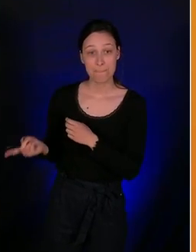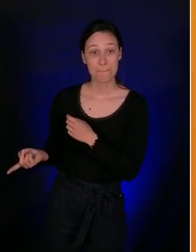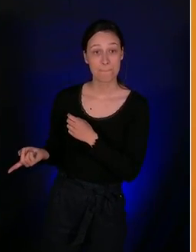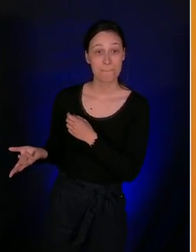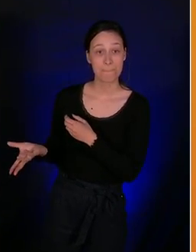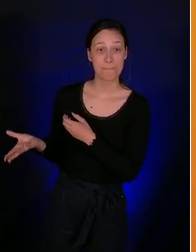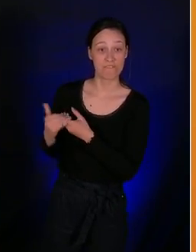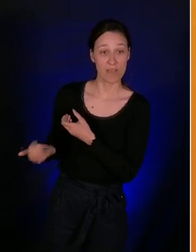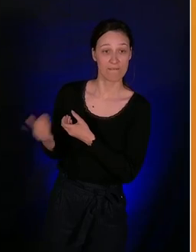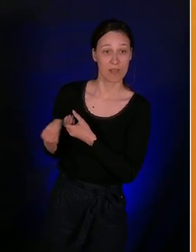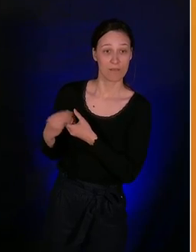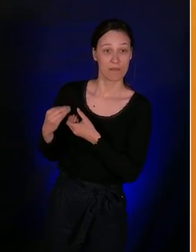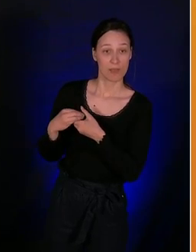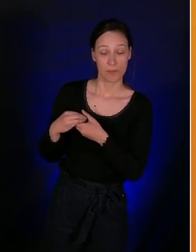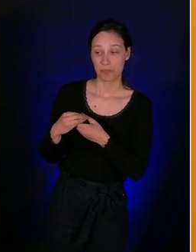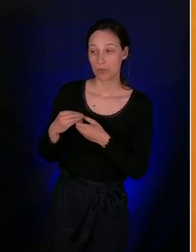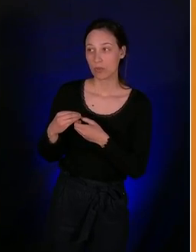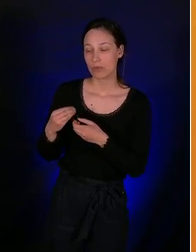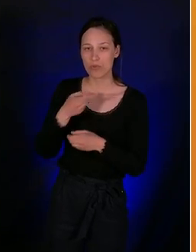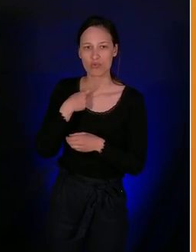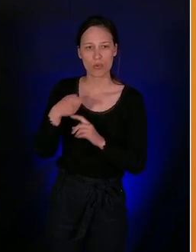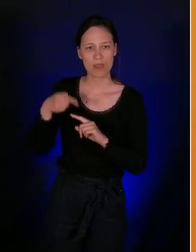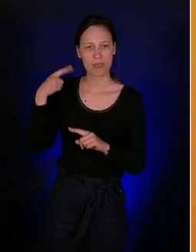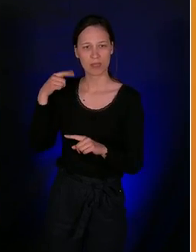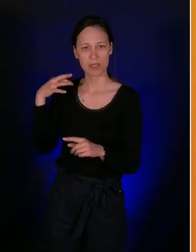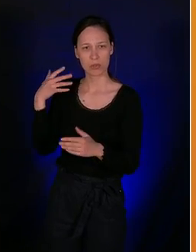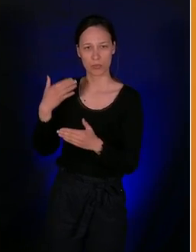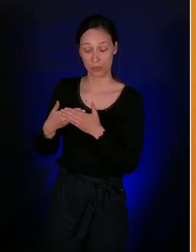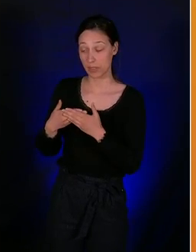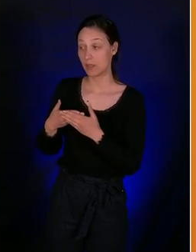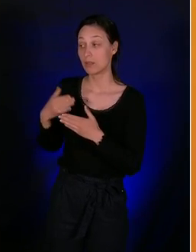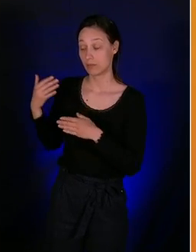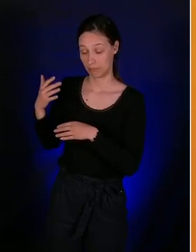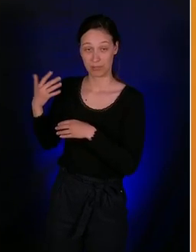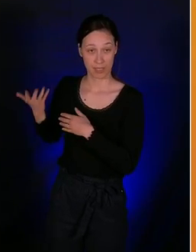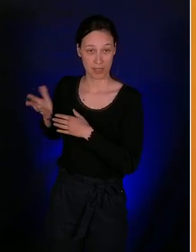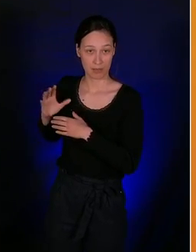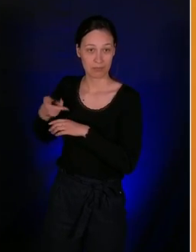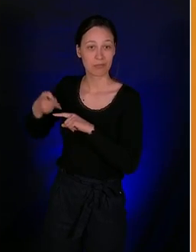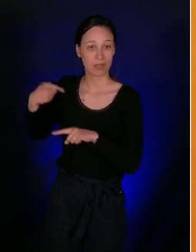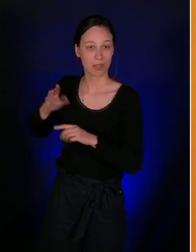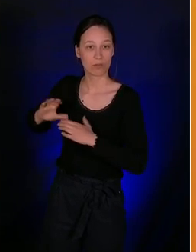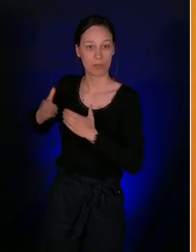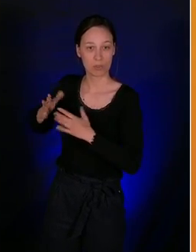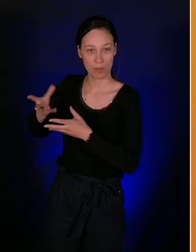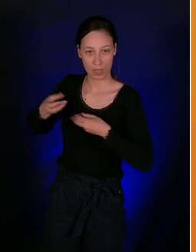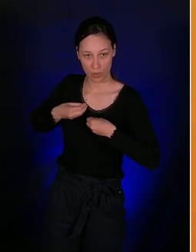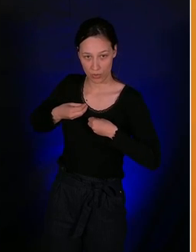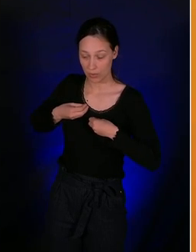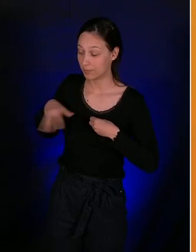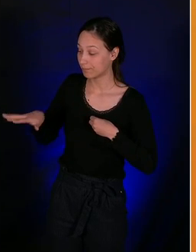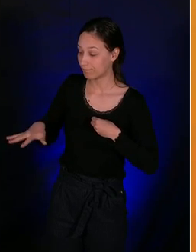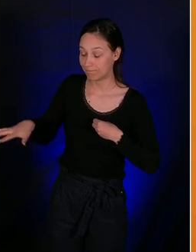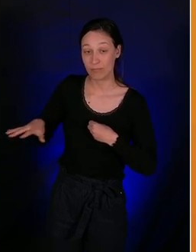le mois de juin dernier, date de notre dernière formation d'accueil, sur les 24 collègues qui nous ont rejoints, les trois